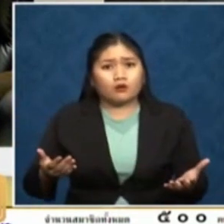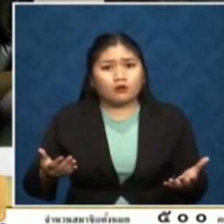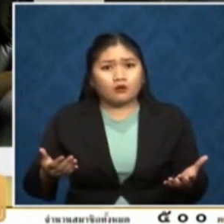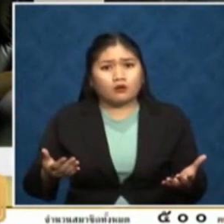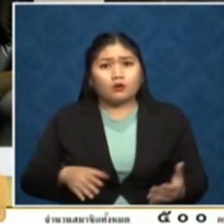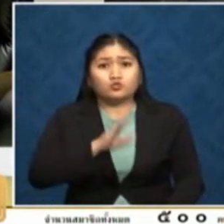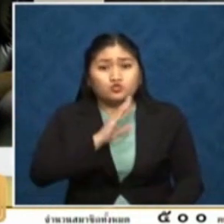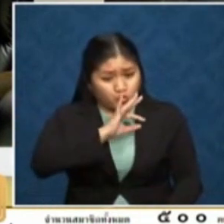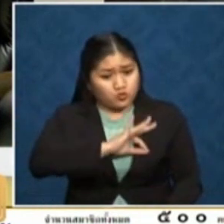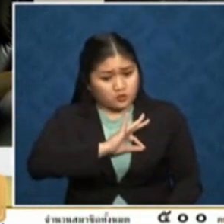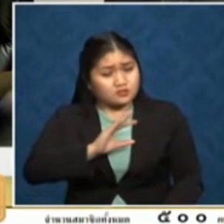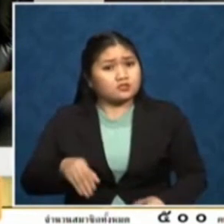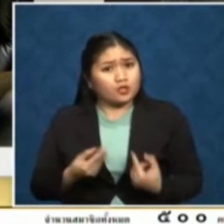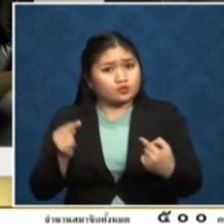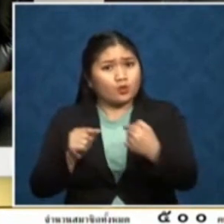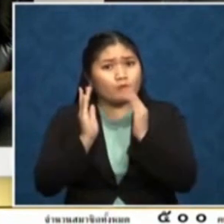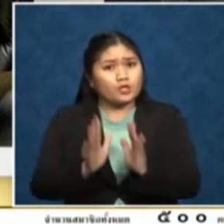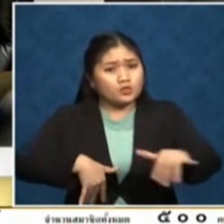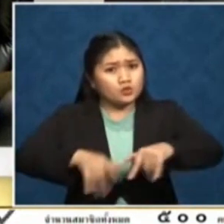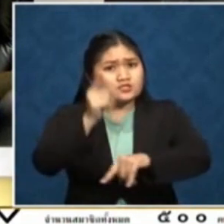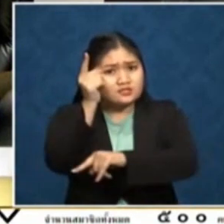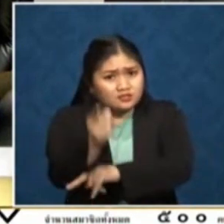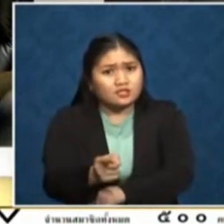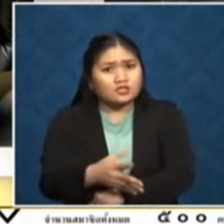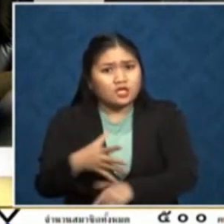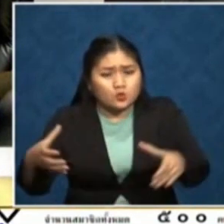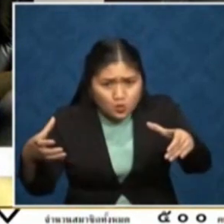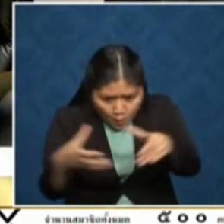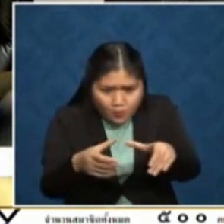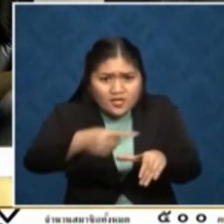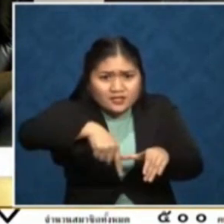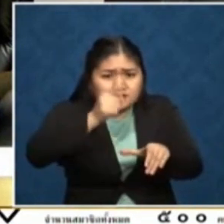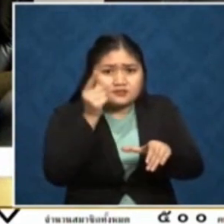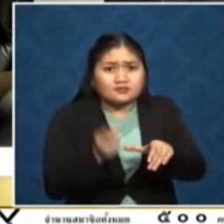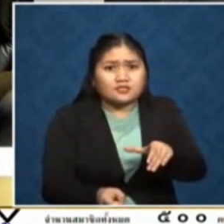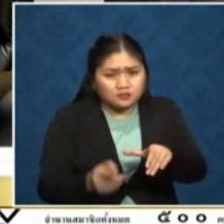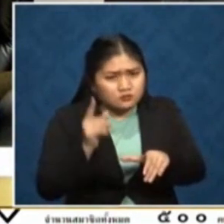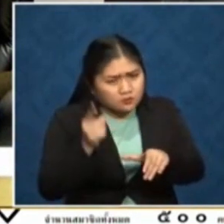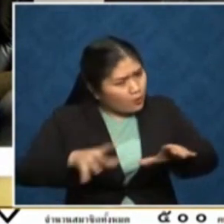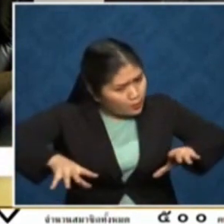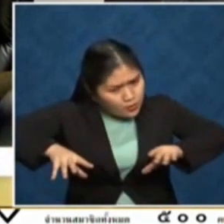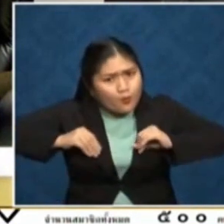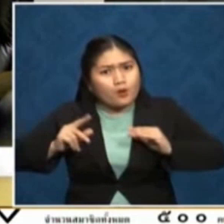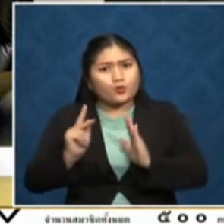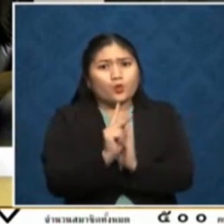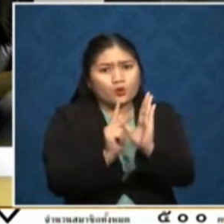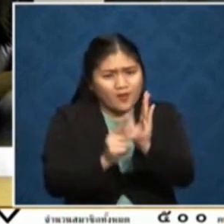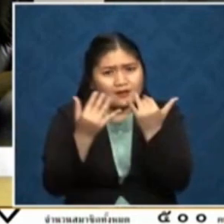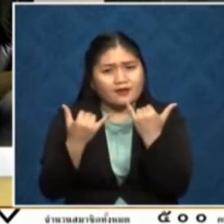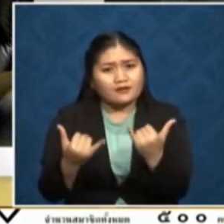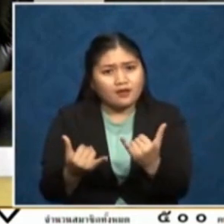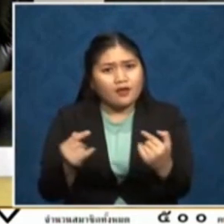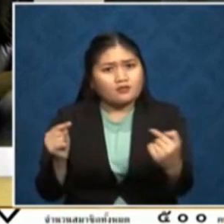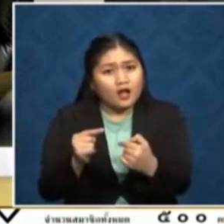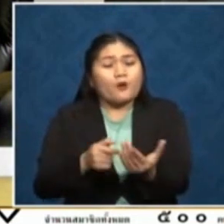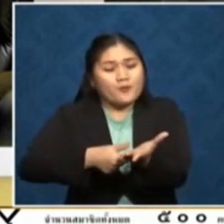ใช่แค่1ปีหรือ2ปีแต่เขารอมาทั้งชีวิตแล้วเราจะเอาความหวังของเขาออกไปหรือครับถ้าท่านมี